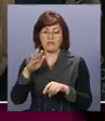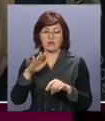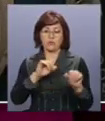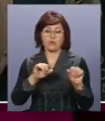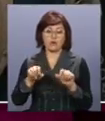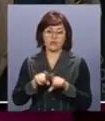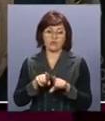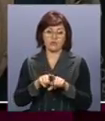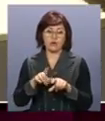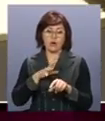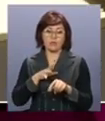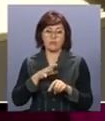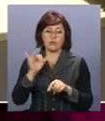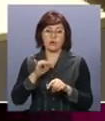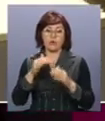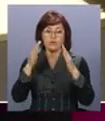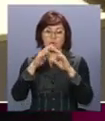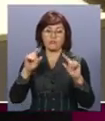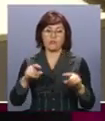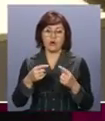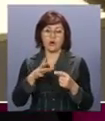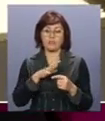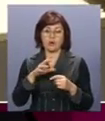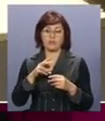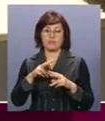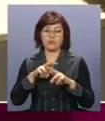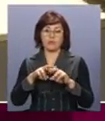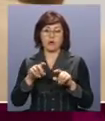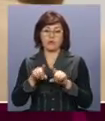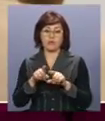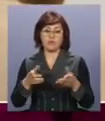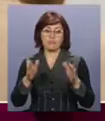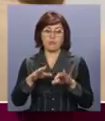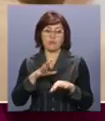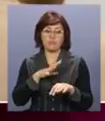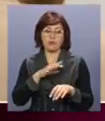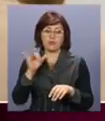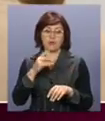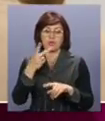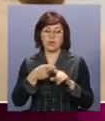қорғаушылары судьядан сұрағандай үй қамақта емес тергеу изоляторында қалатын болды.